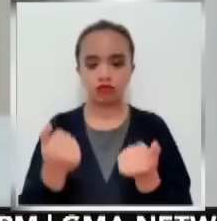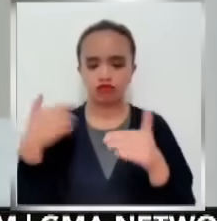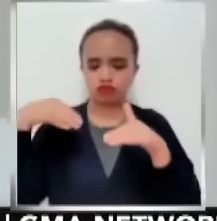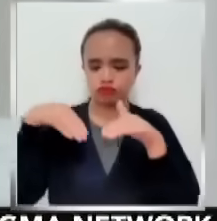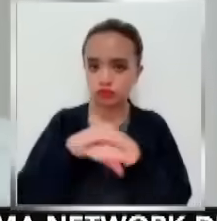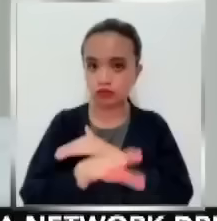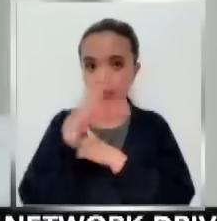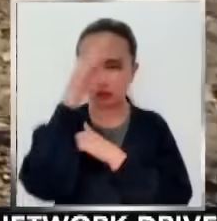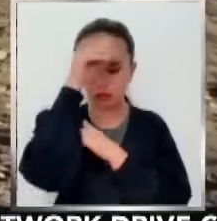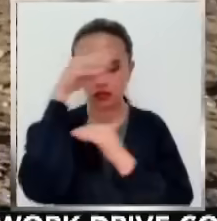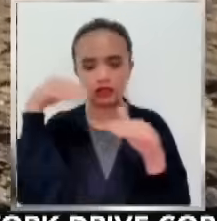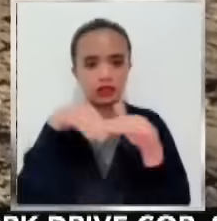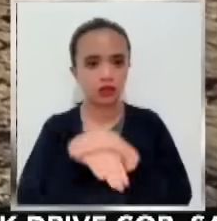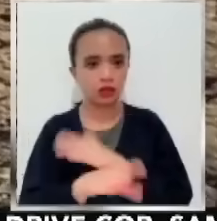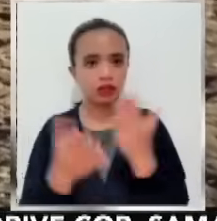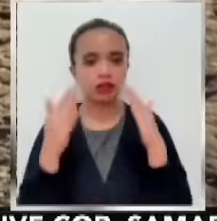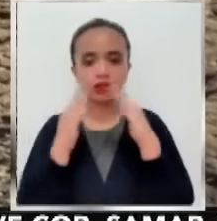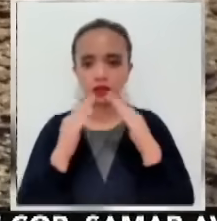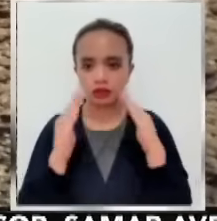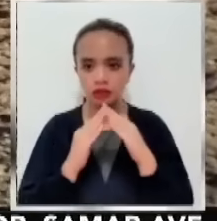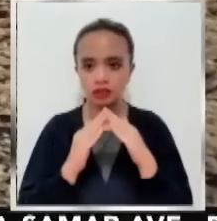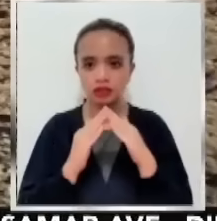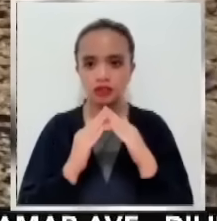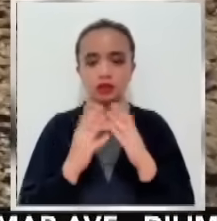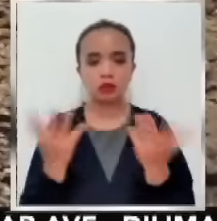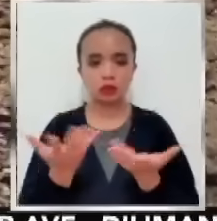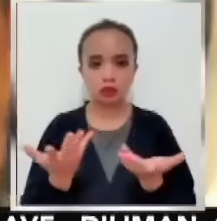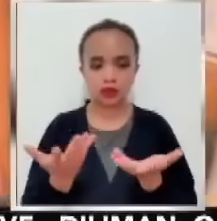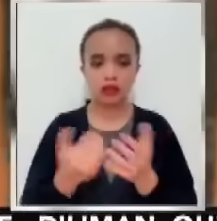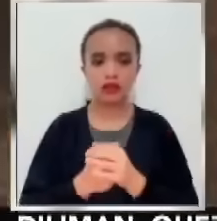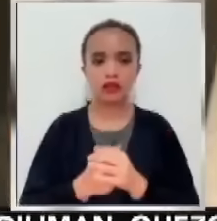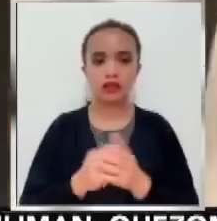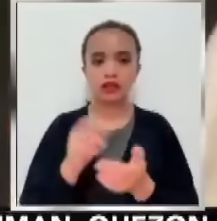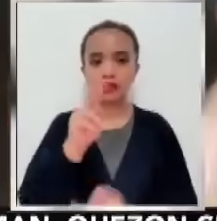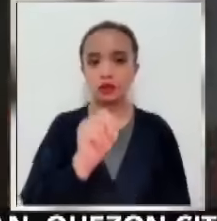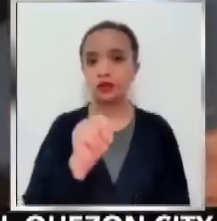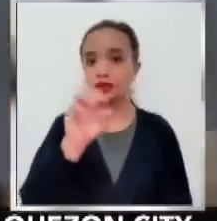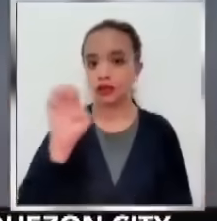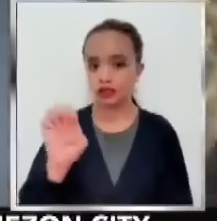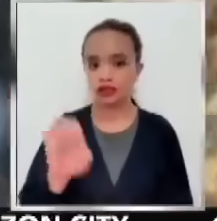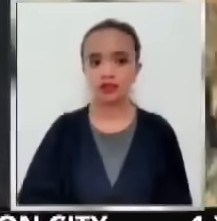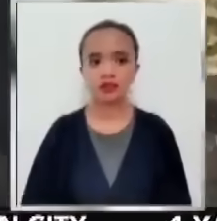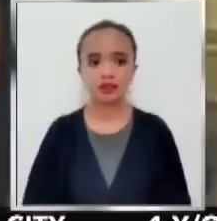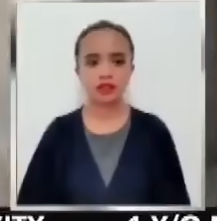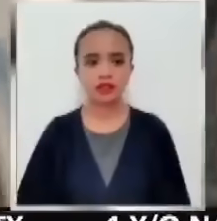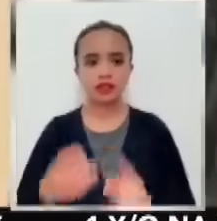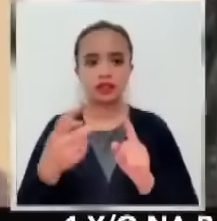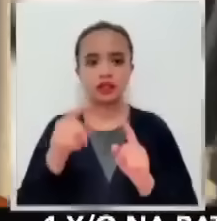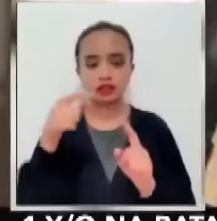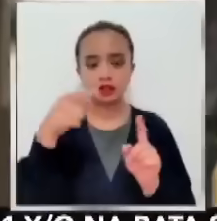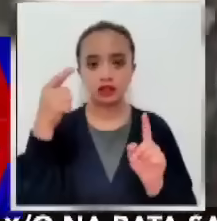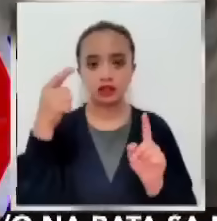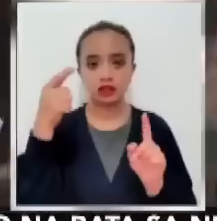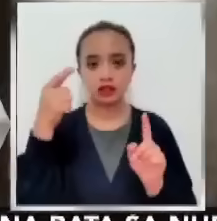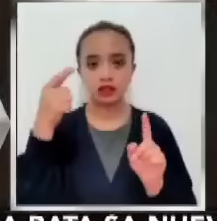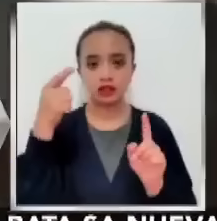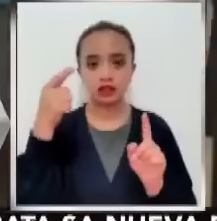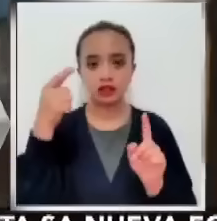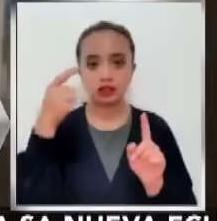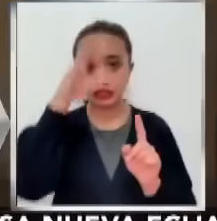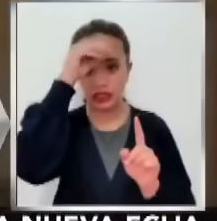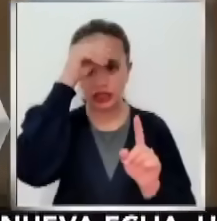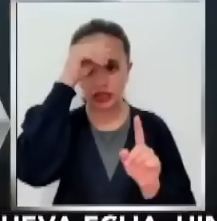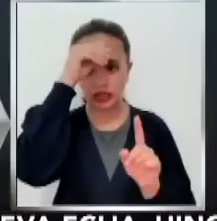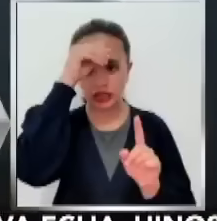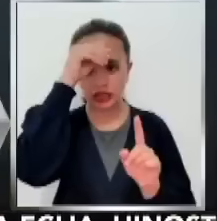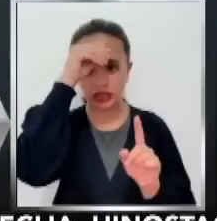sa sityo Sagingan, Barangay Concepcion West, Zaragoza, Nevesiha. Hinostage ng lalaki may kutsilyo si Prince at kanyang 8 taong gulang